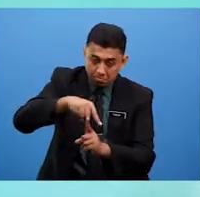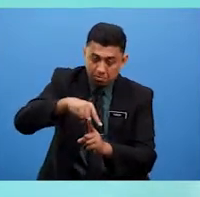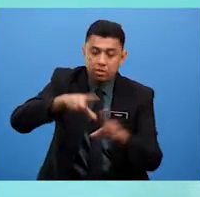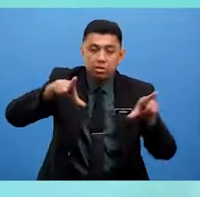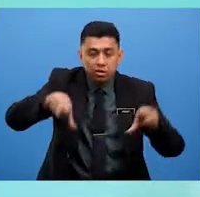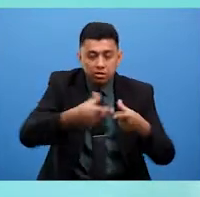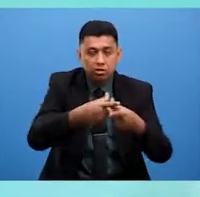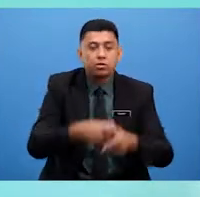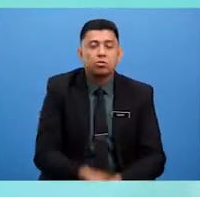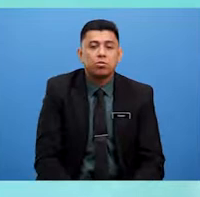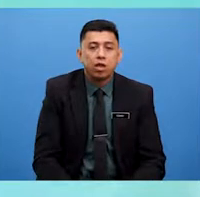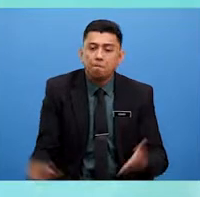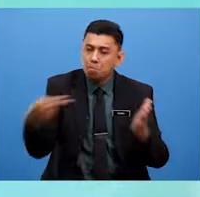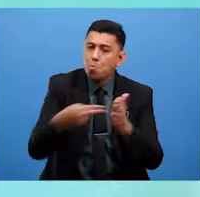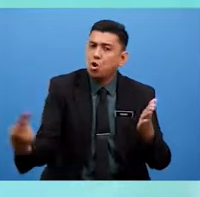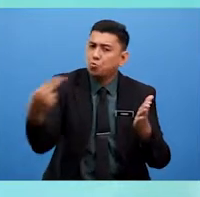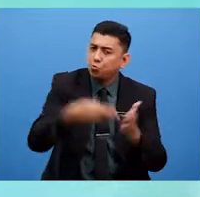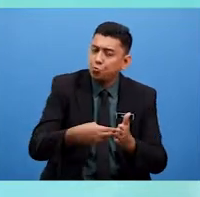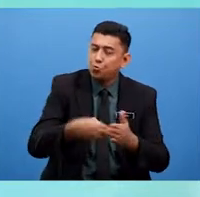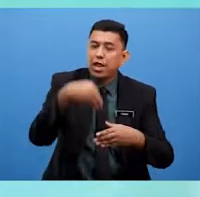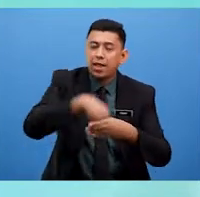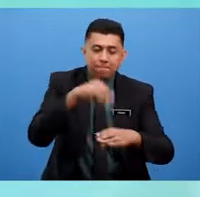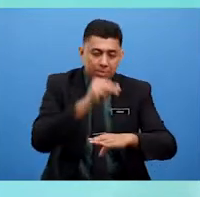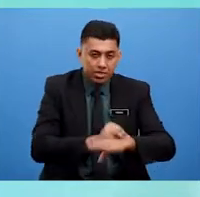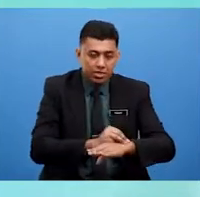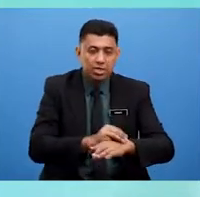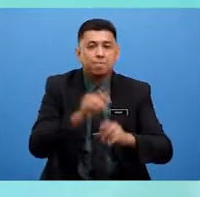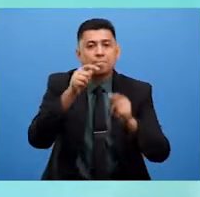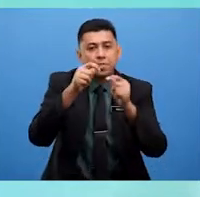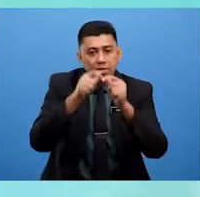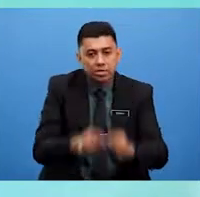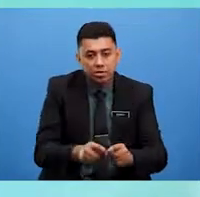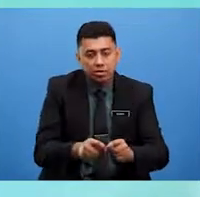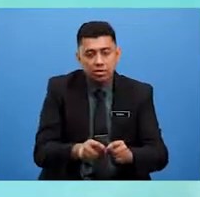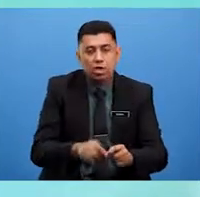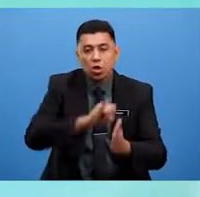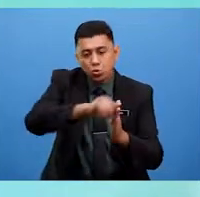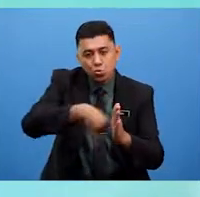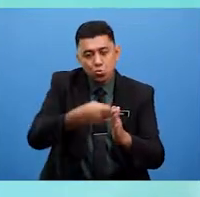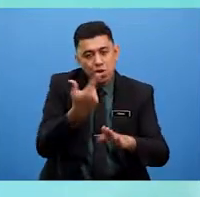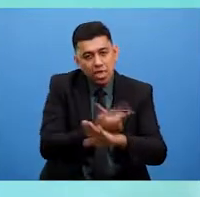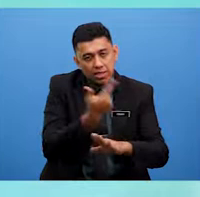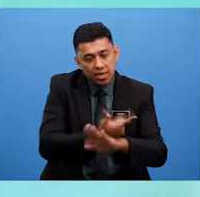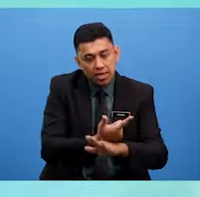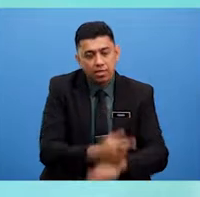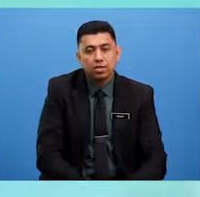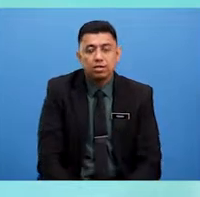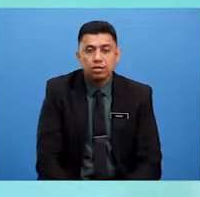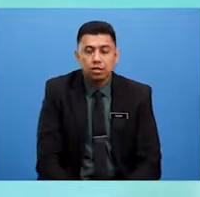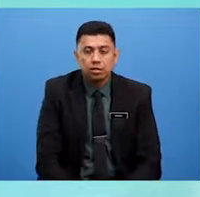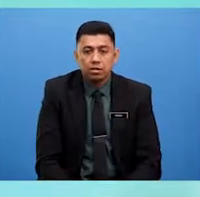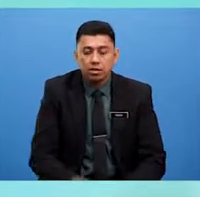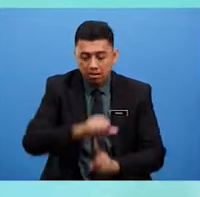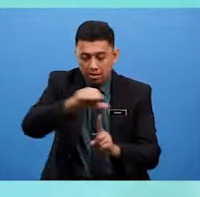dilakukan secara berulang-ulang dalam tempoh yang ditetapkan oleh jurulatih. Apabila atlet